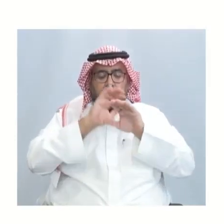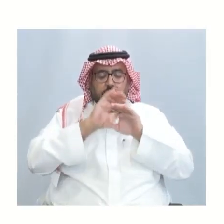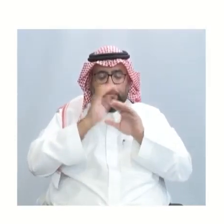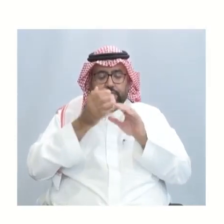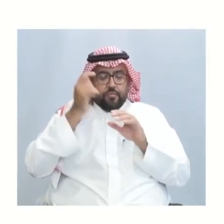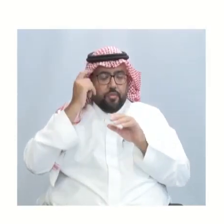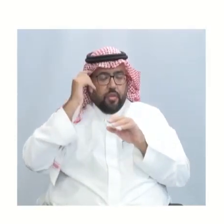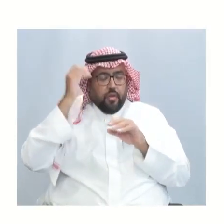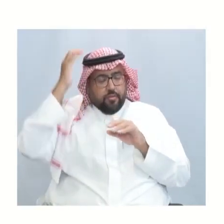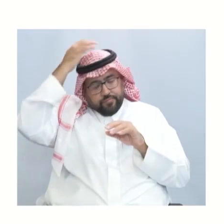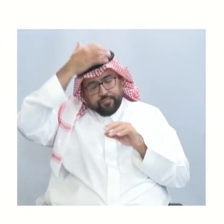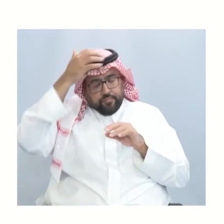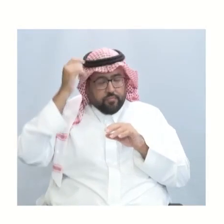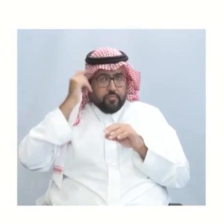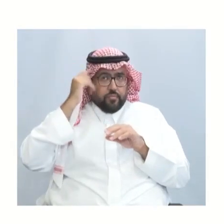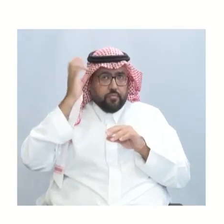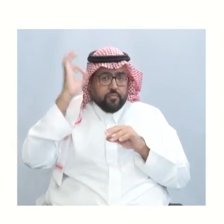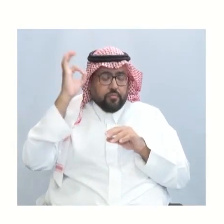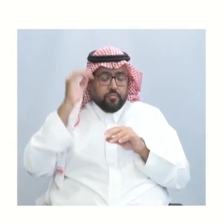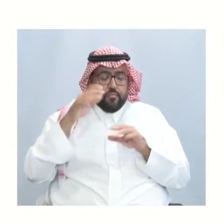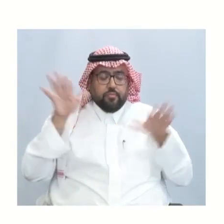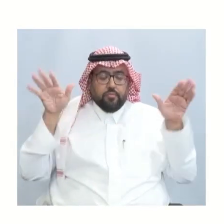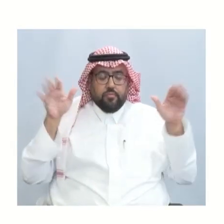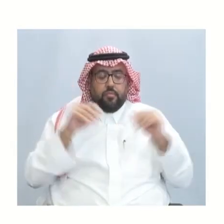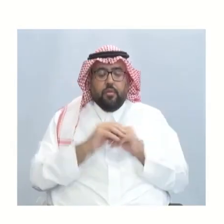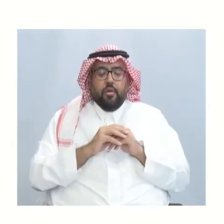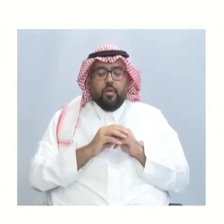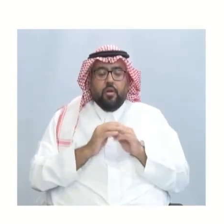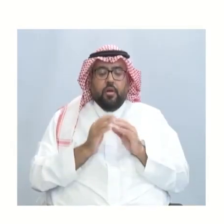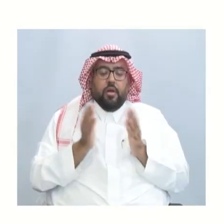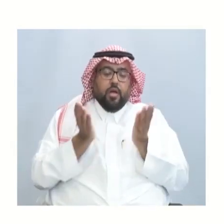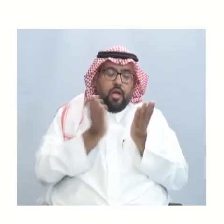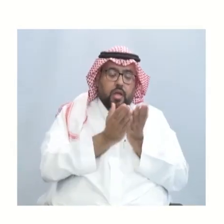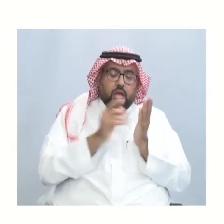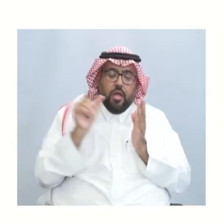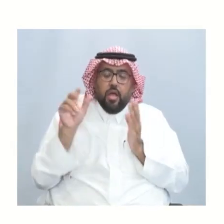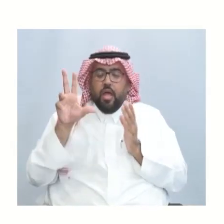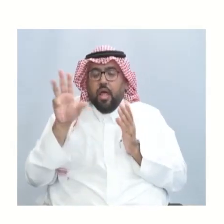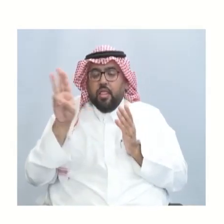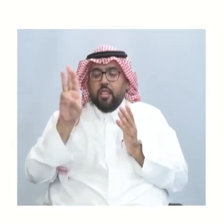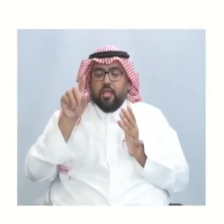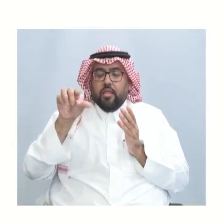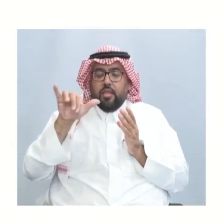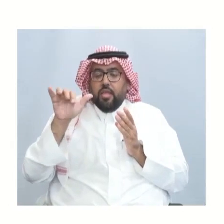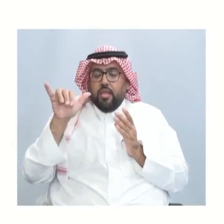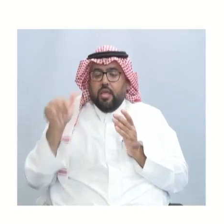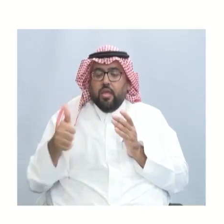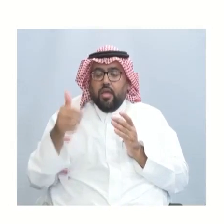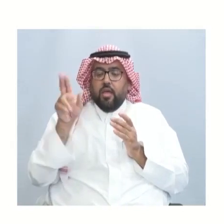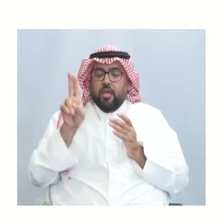الذكاء في الطيور في الثديات كان لدينا الفكره الرئيسه للثدييات